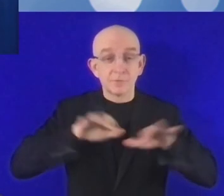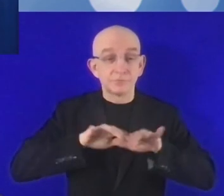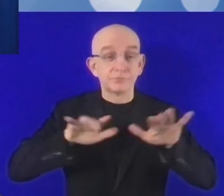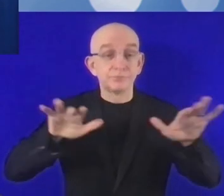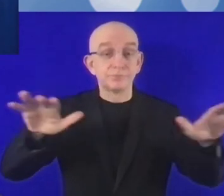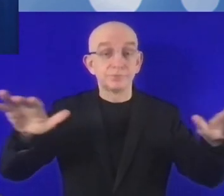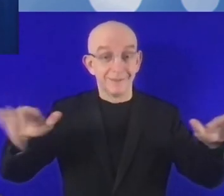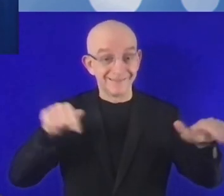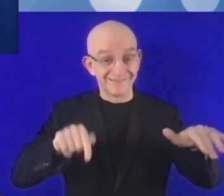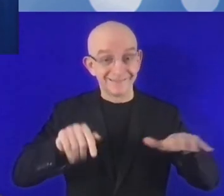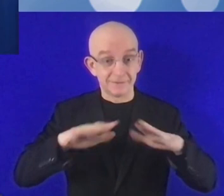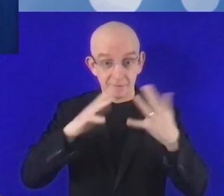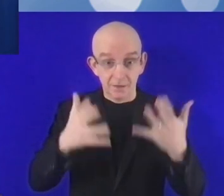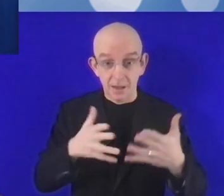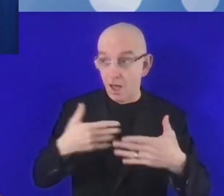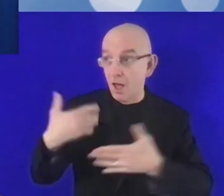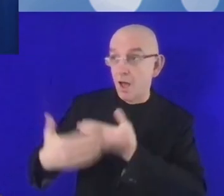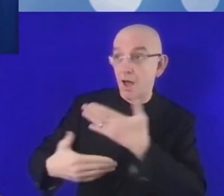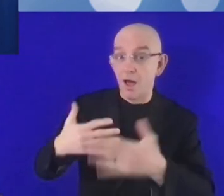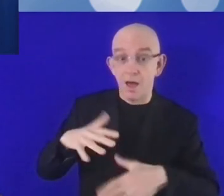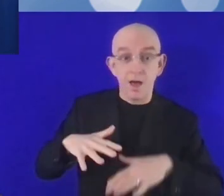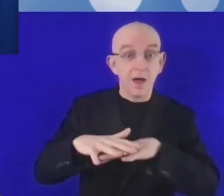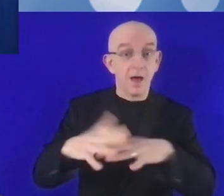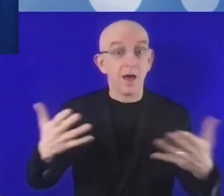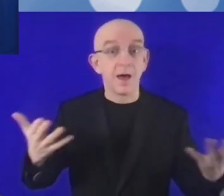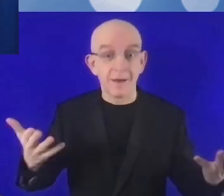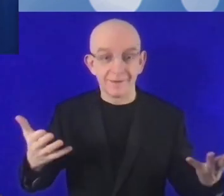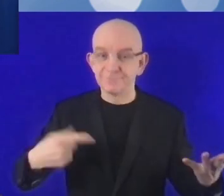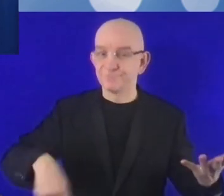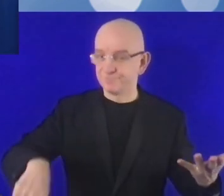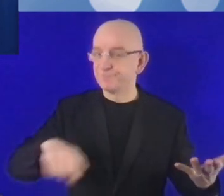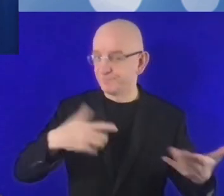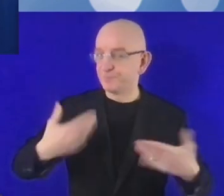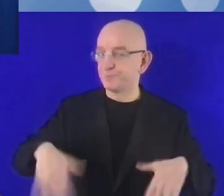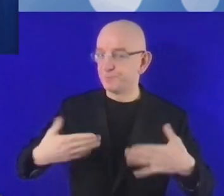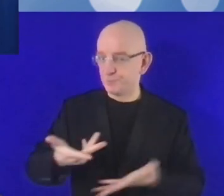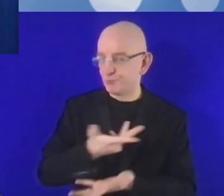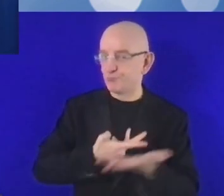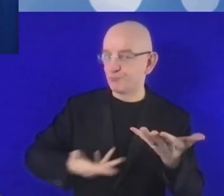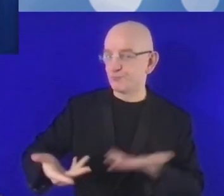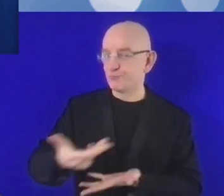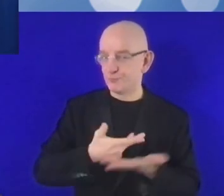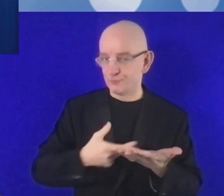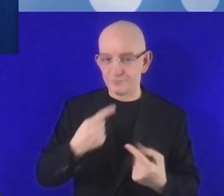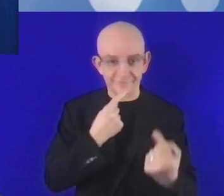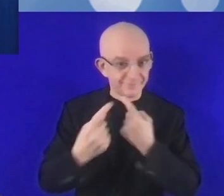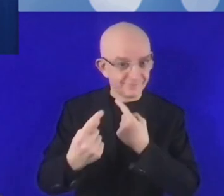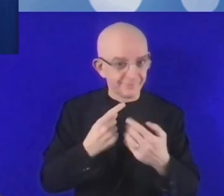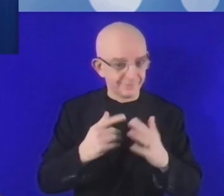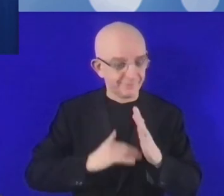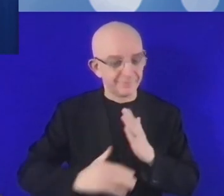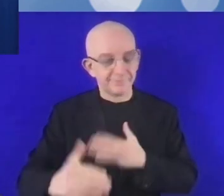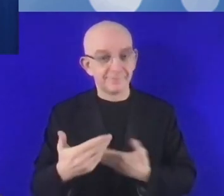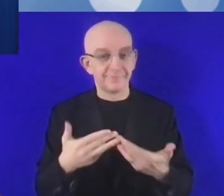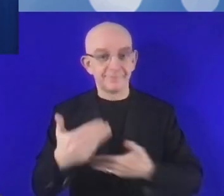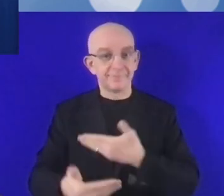在我也想问一个问题，网络是不是一个外空，还是它已经变成了我们生活的一个